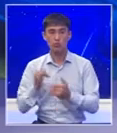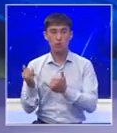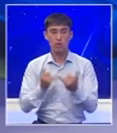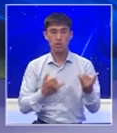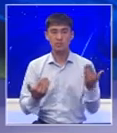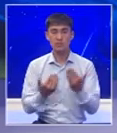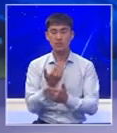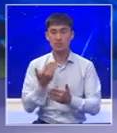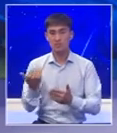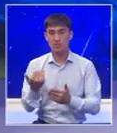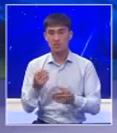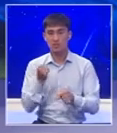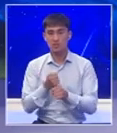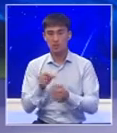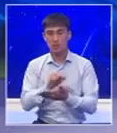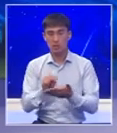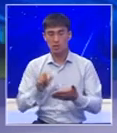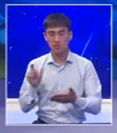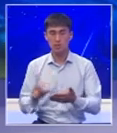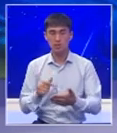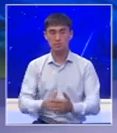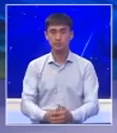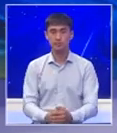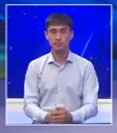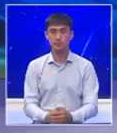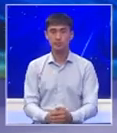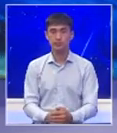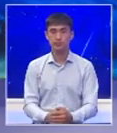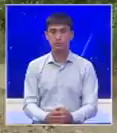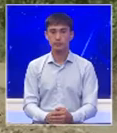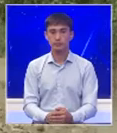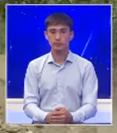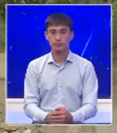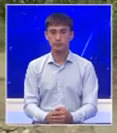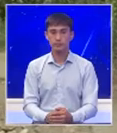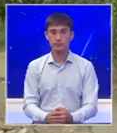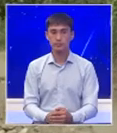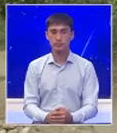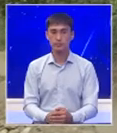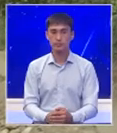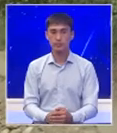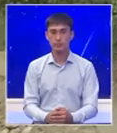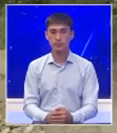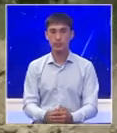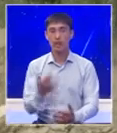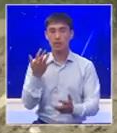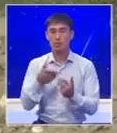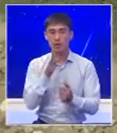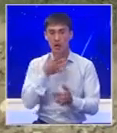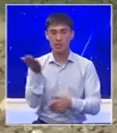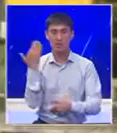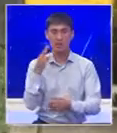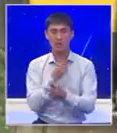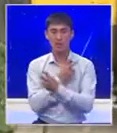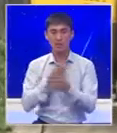цивилизации разбиралась наш корреспондент гульмира тимергалиева еще несколько лет назад в